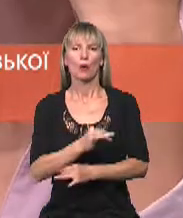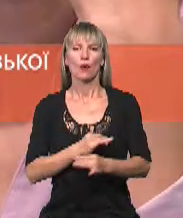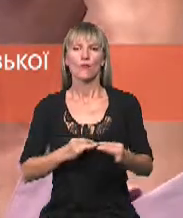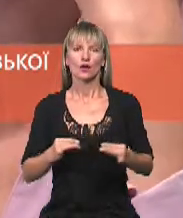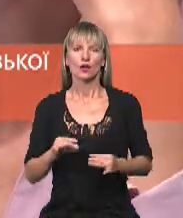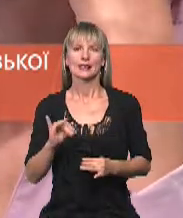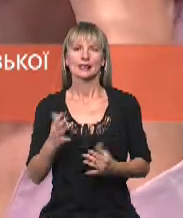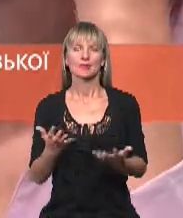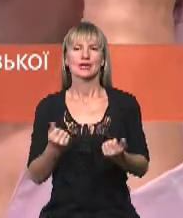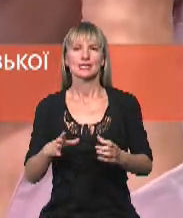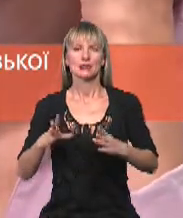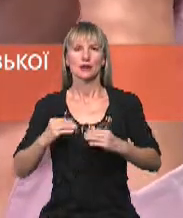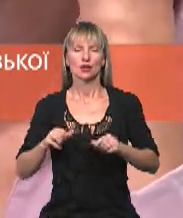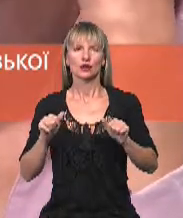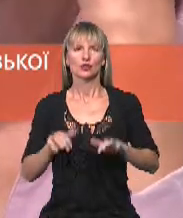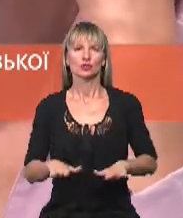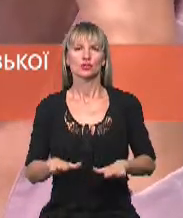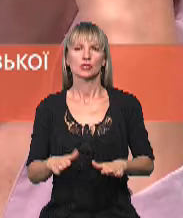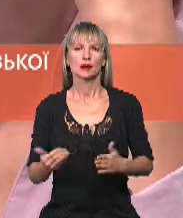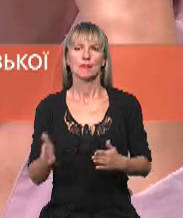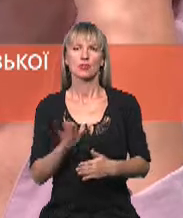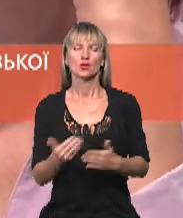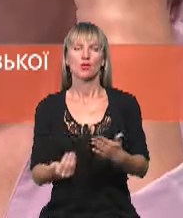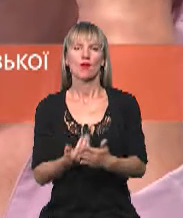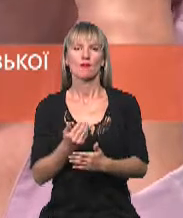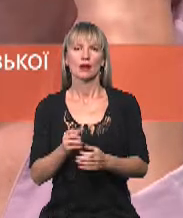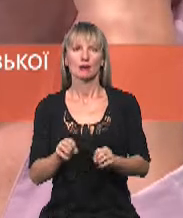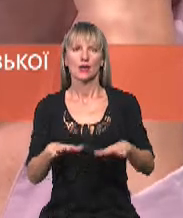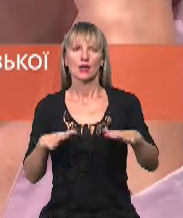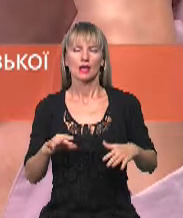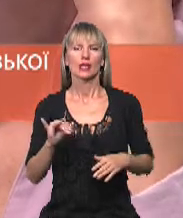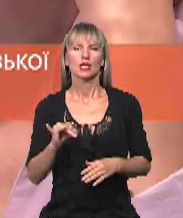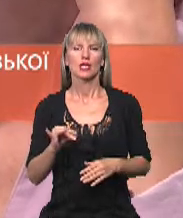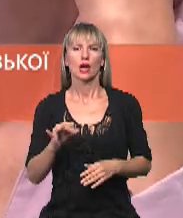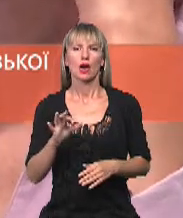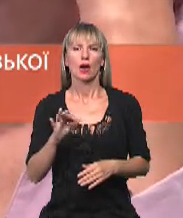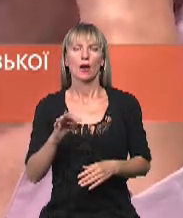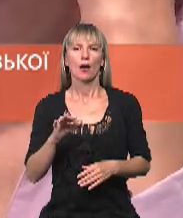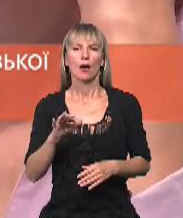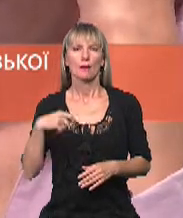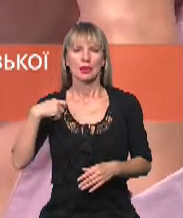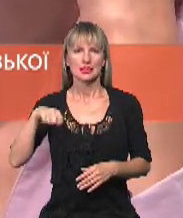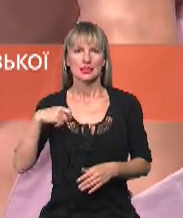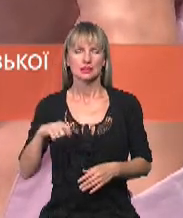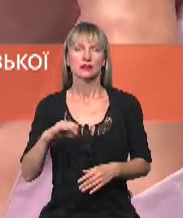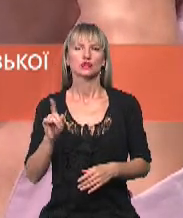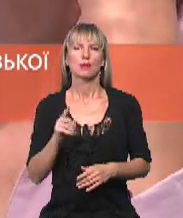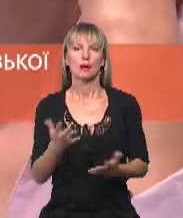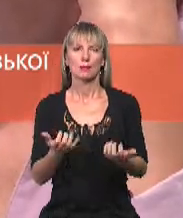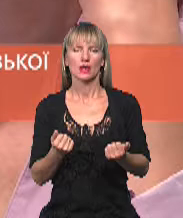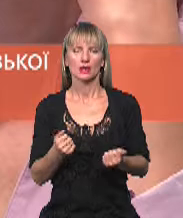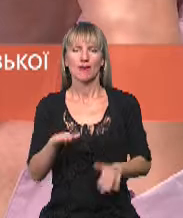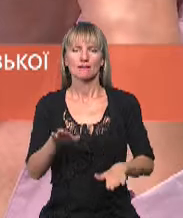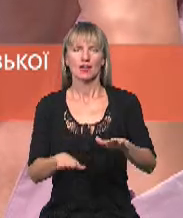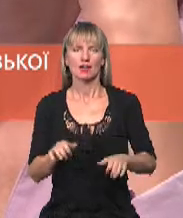обговорення і прийняття спільного рішення між новим парламентом і Офісом президента для того, аби прийняти виважене